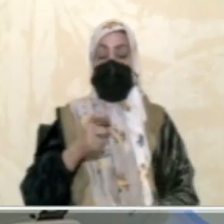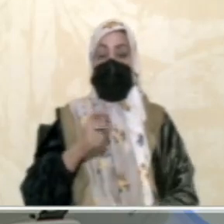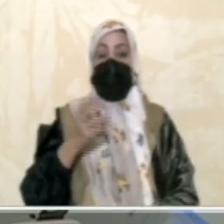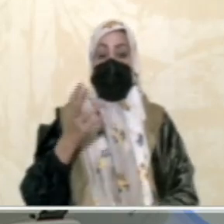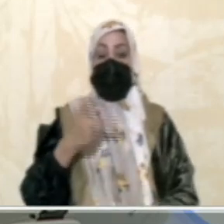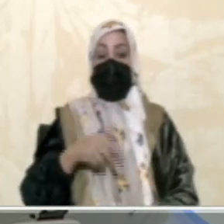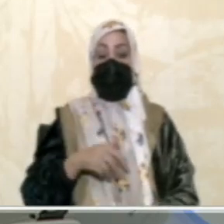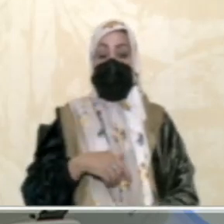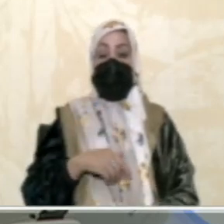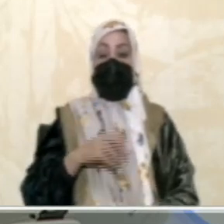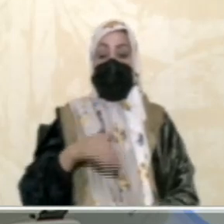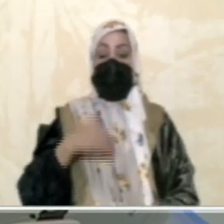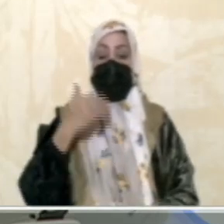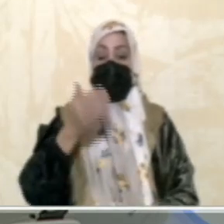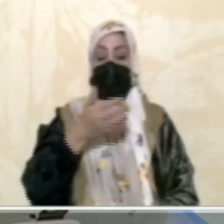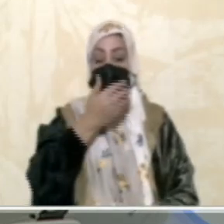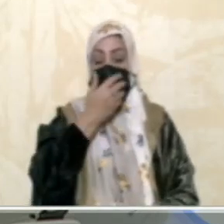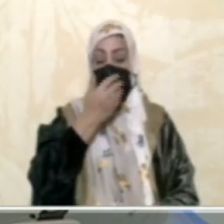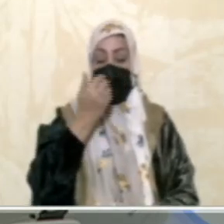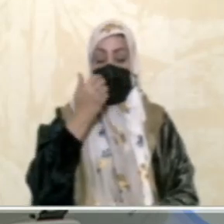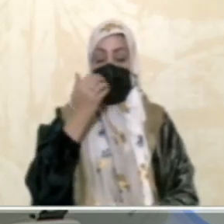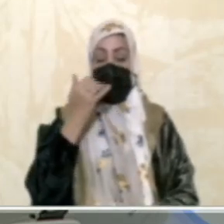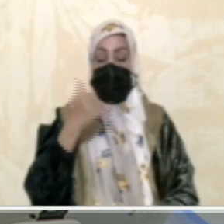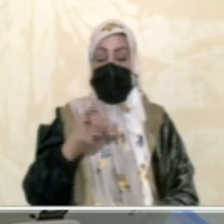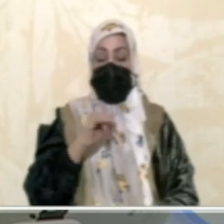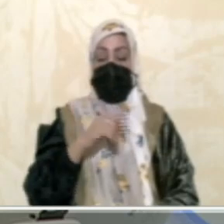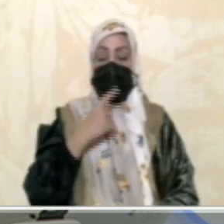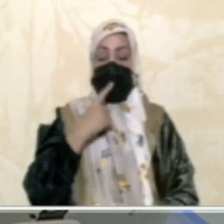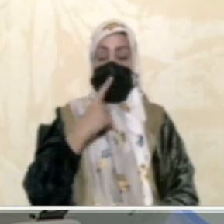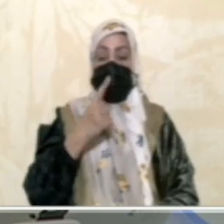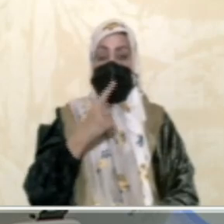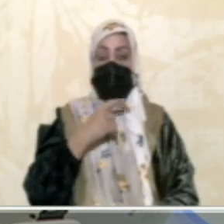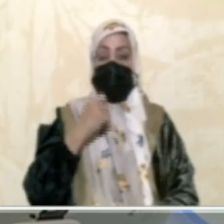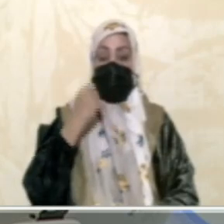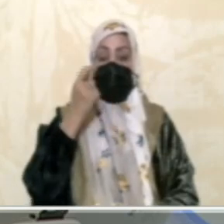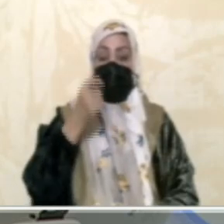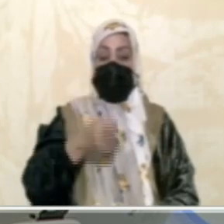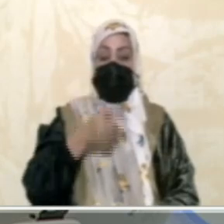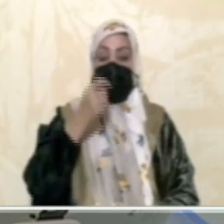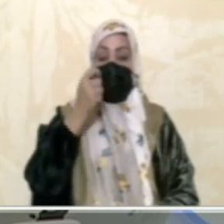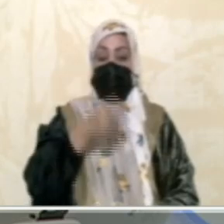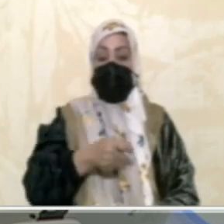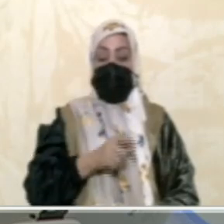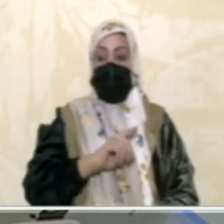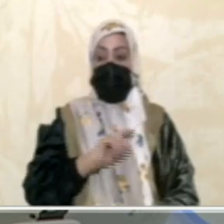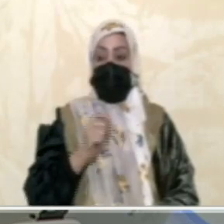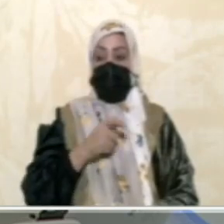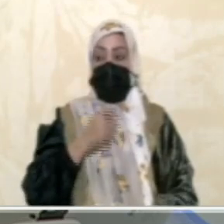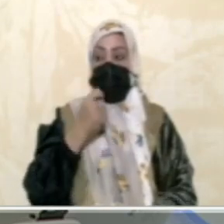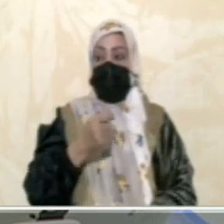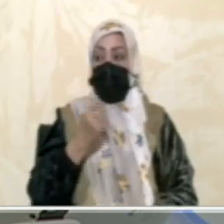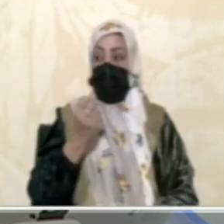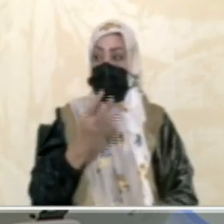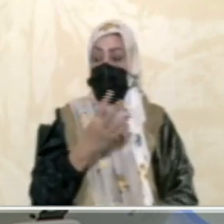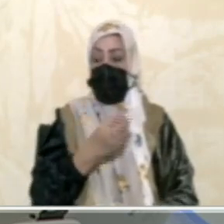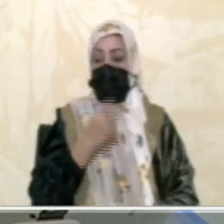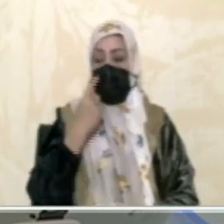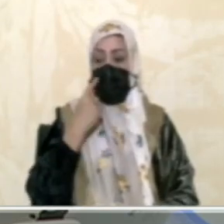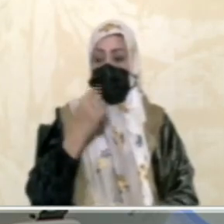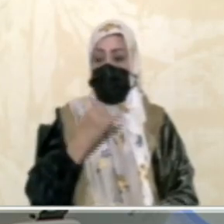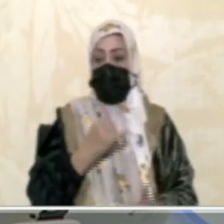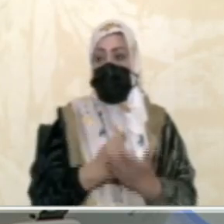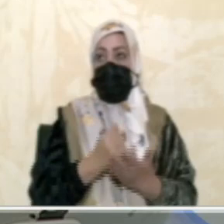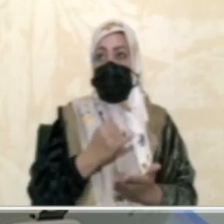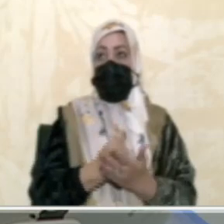كان طول العمر فيع الفديه ويصل وبالتالي احنا كل واحد فينا ينبغي ان يضع مثل